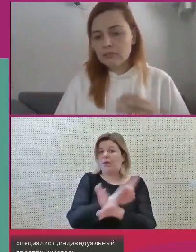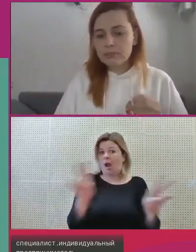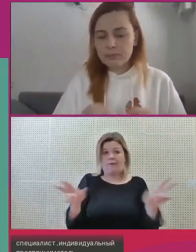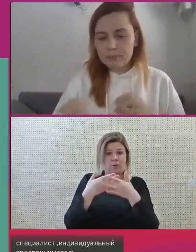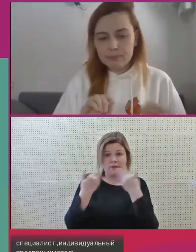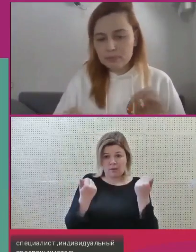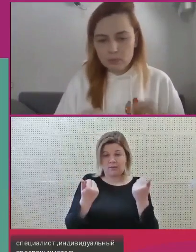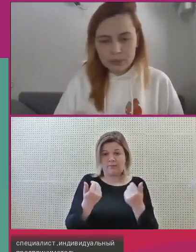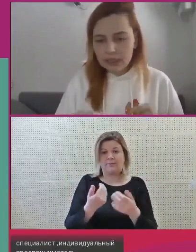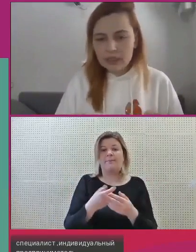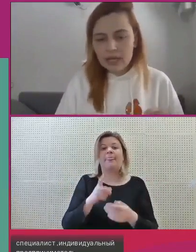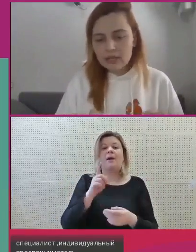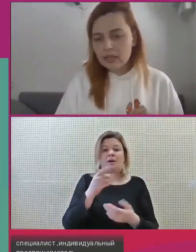вы